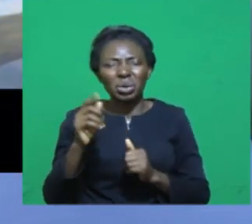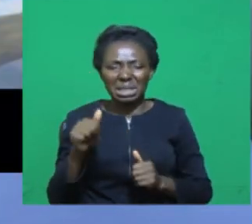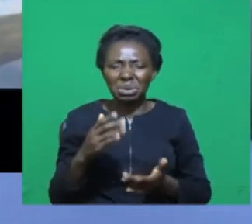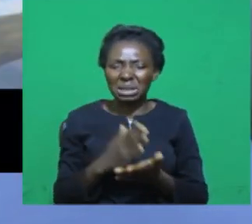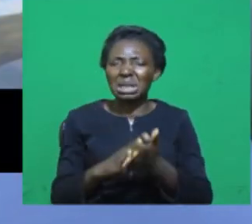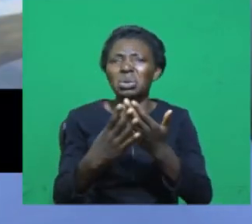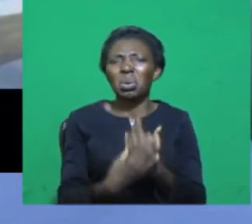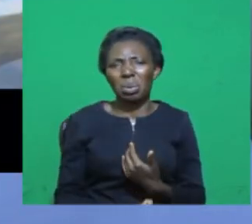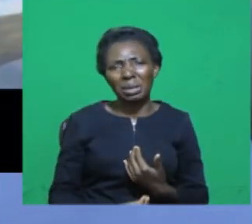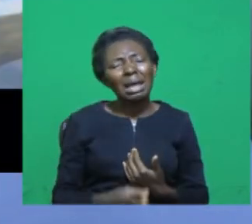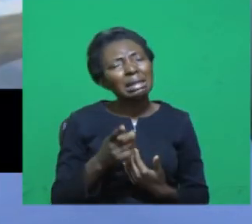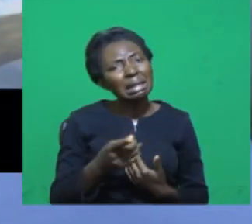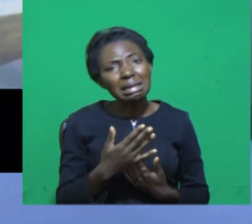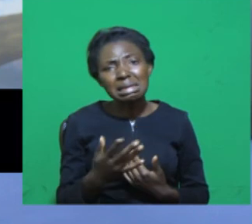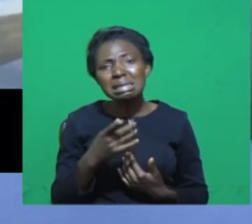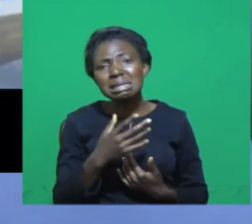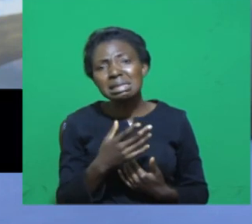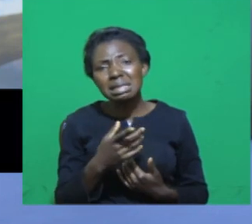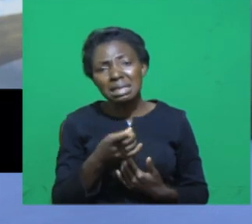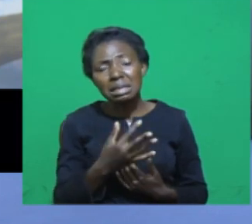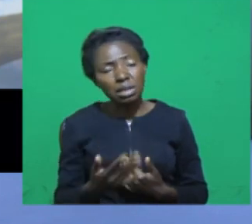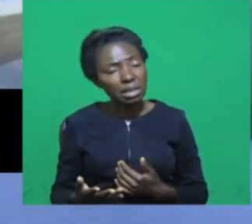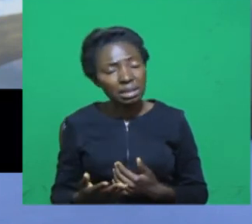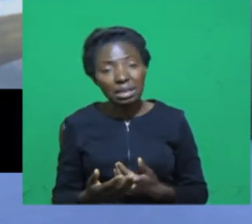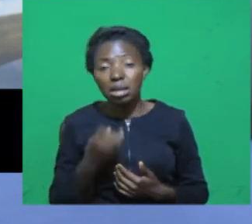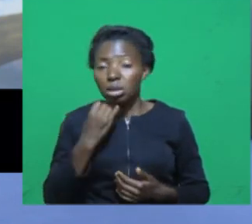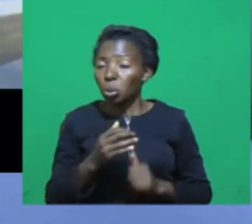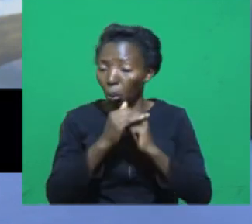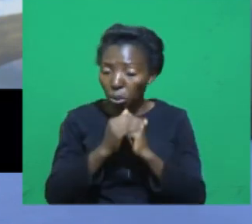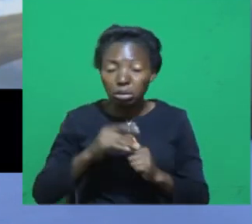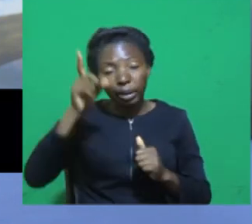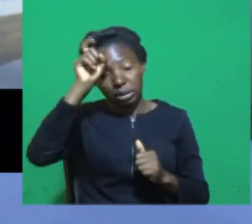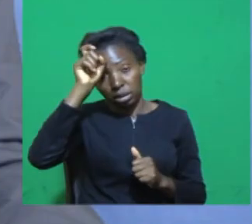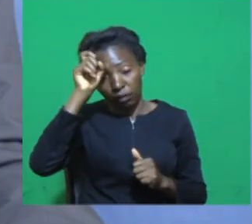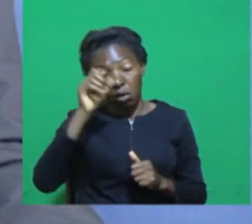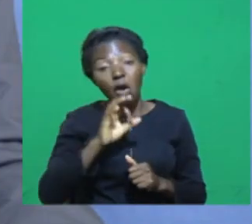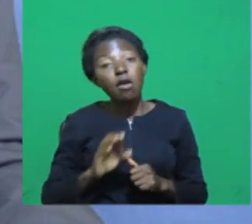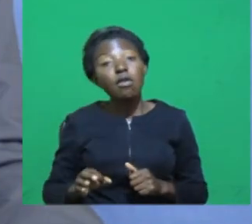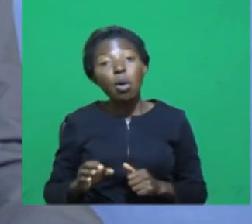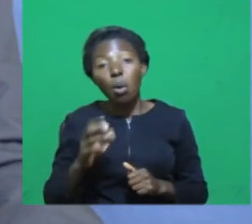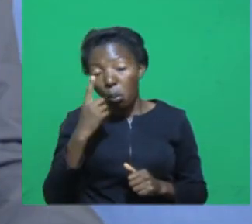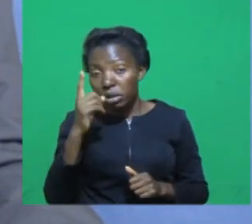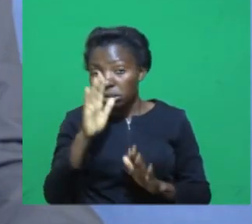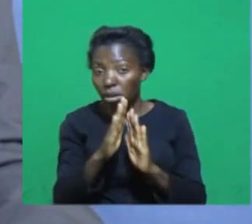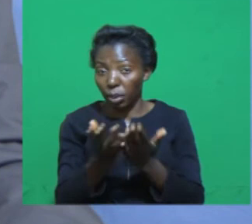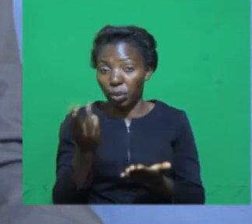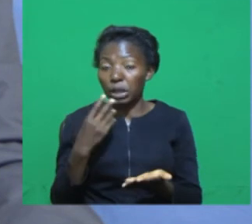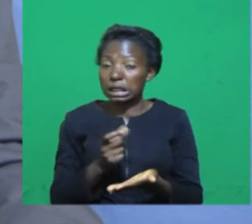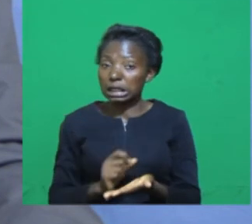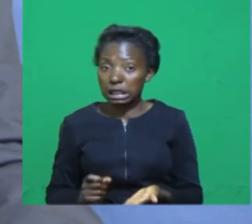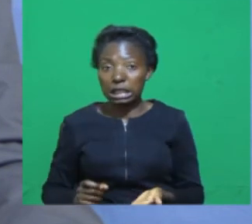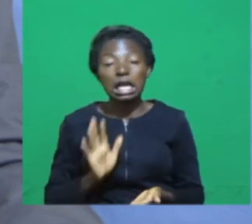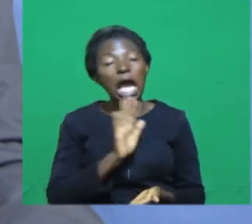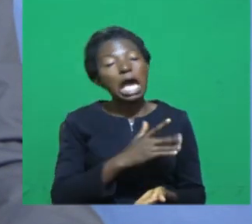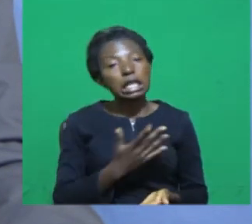Hazvina kakunamata zvimwe zvinhu here pastor? Tibatsirei ipapo. Unoziva kuti painyorwa bhaibheri, yes pastor,